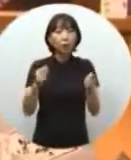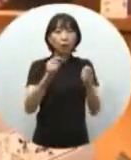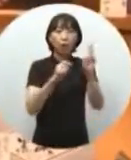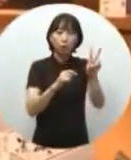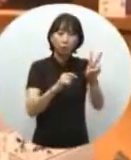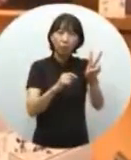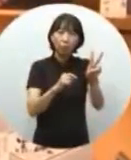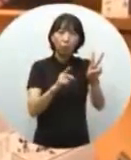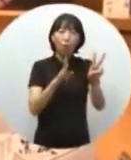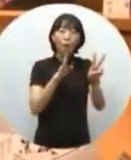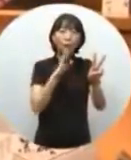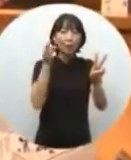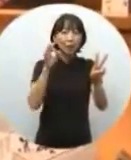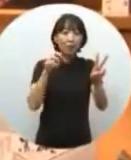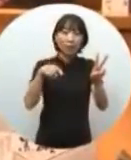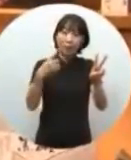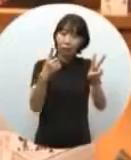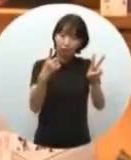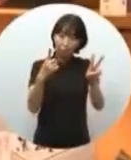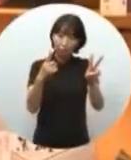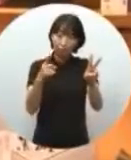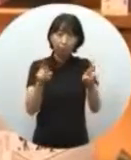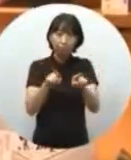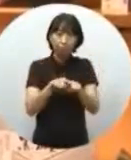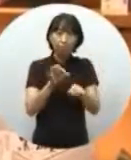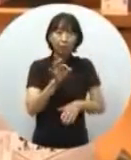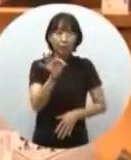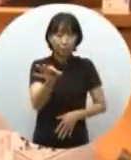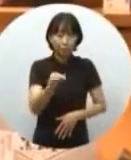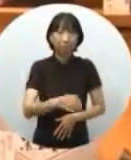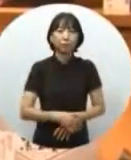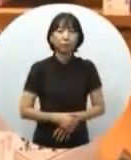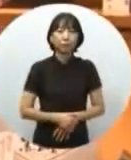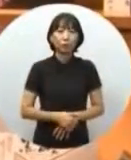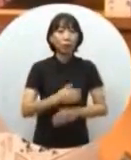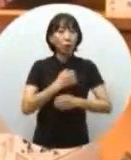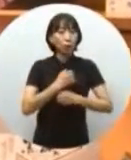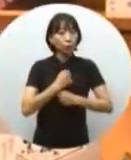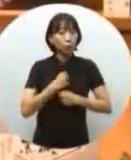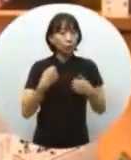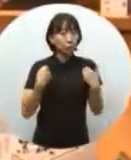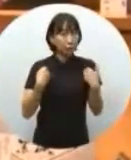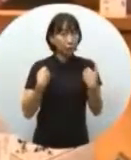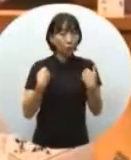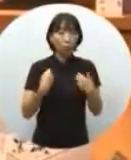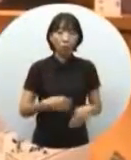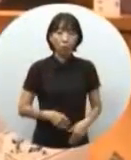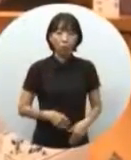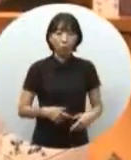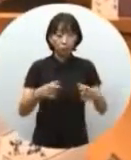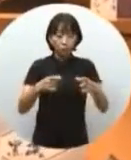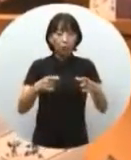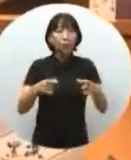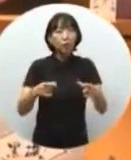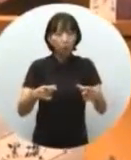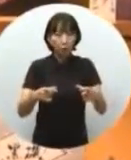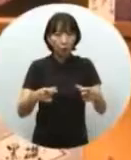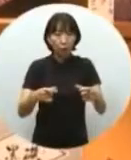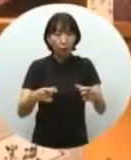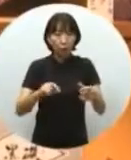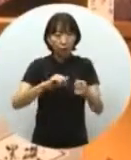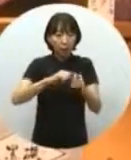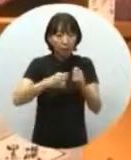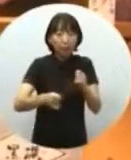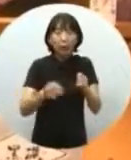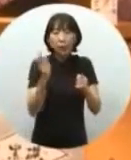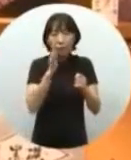と現金の100円で購入します。そこで注意点なんですが、こちらのプレミアム付き商品券は切